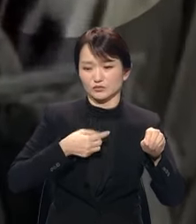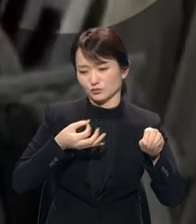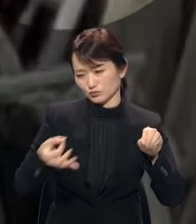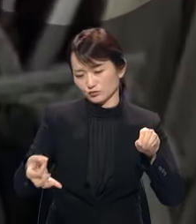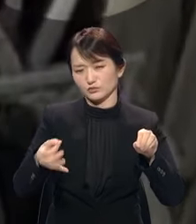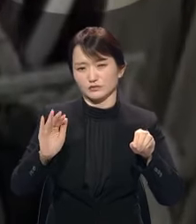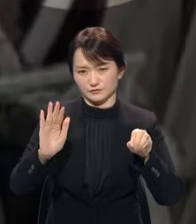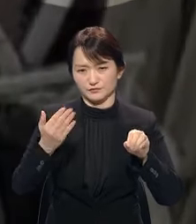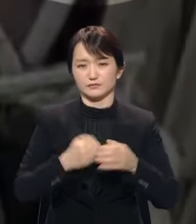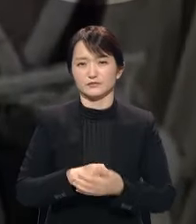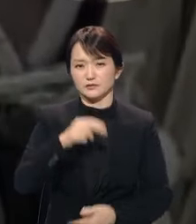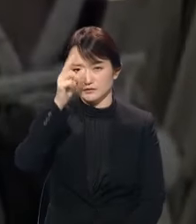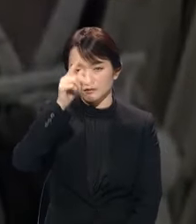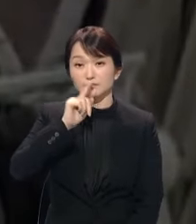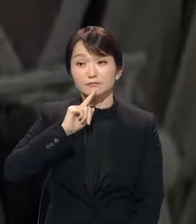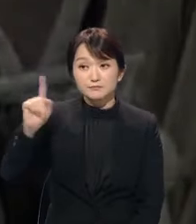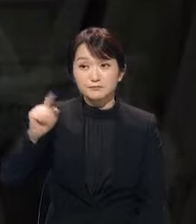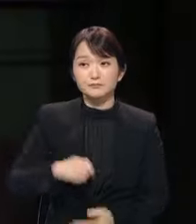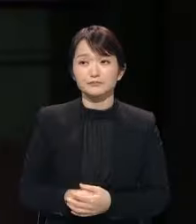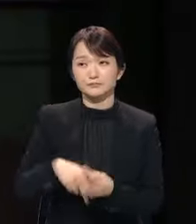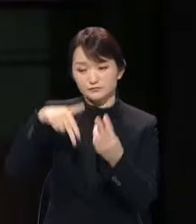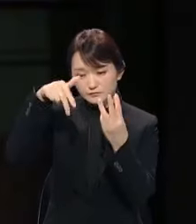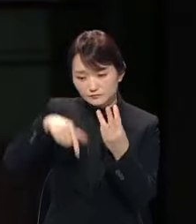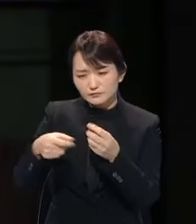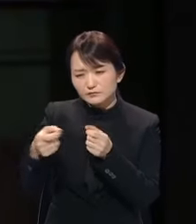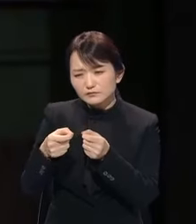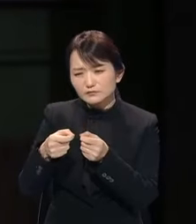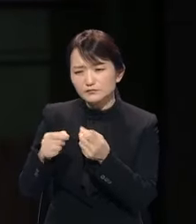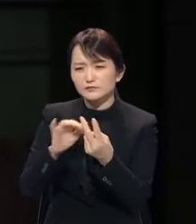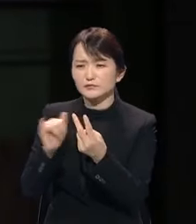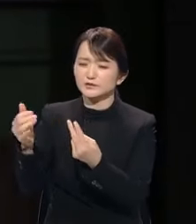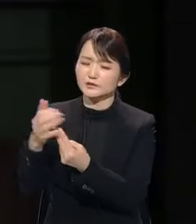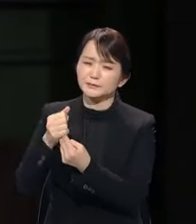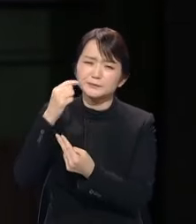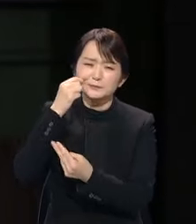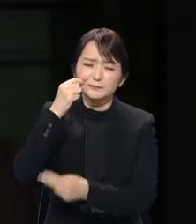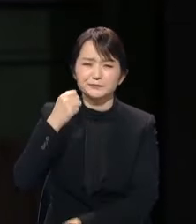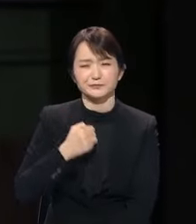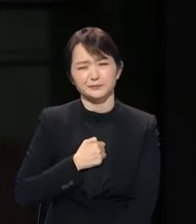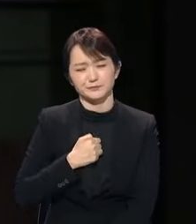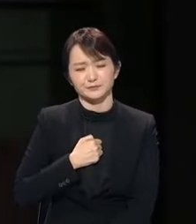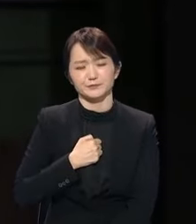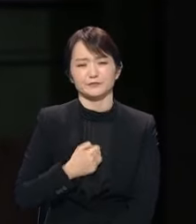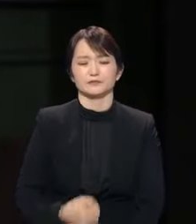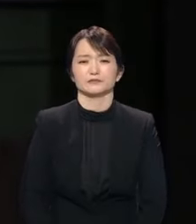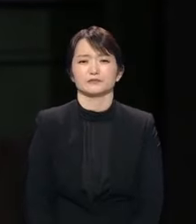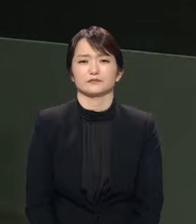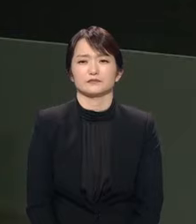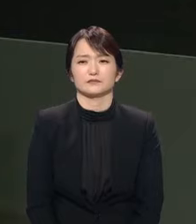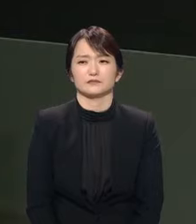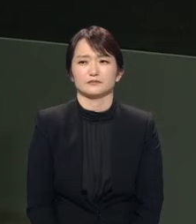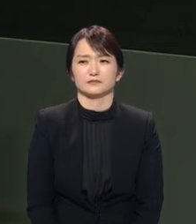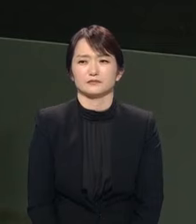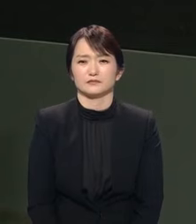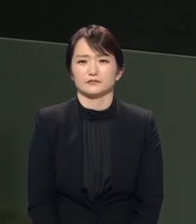합니다. 경찰에 신고했는데요. 3주 다 되는데도 잡히질 않아서 너무 답답하다는 제보입니다. 야, 저거